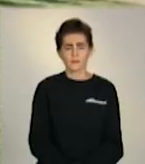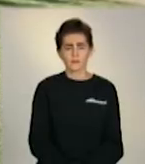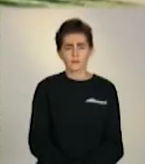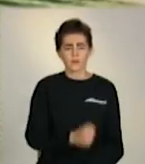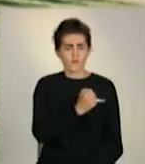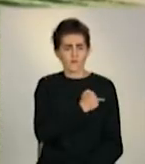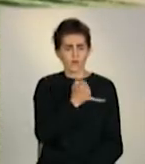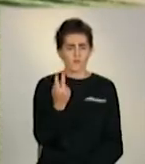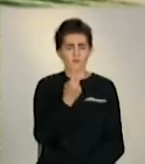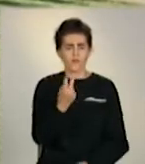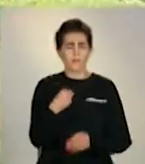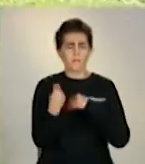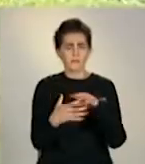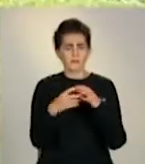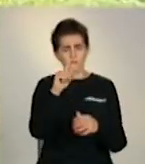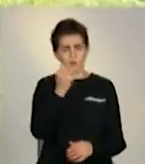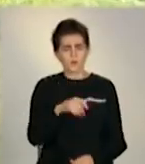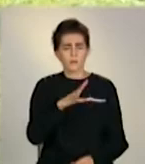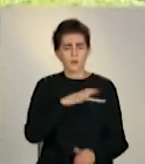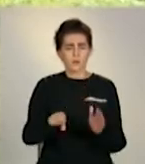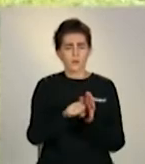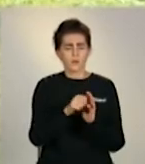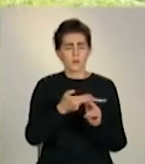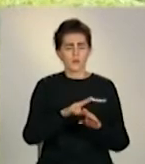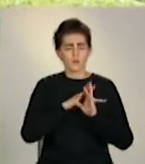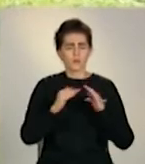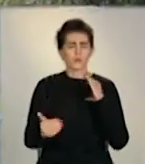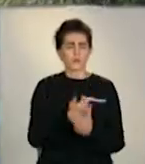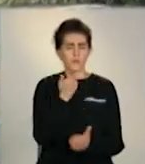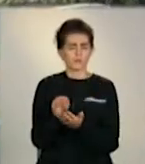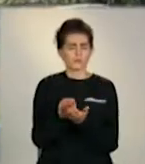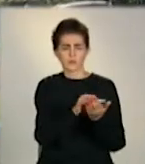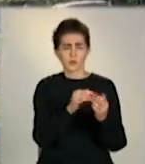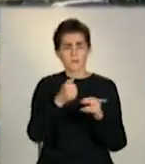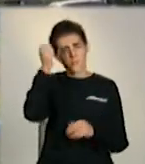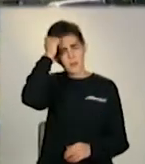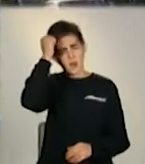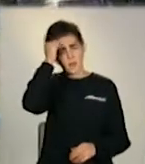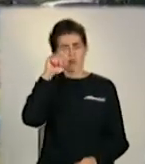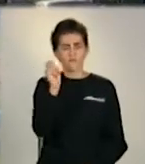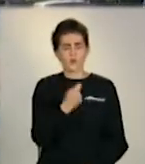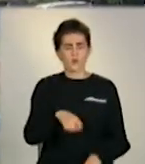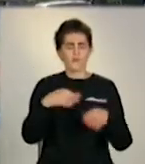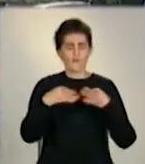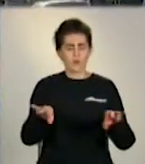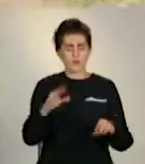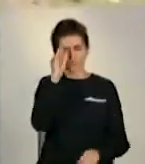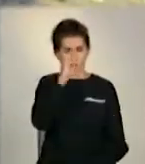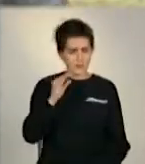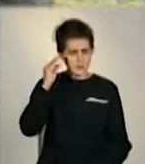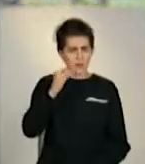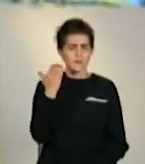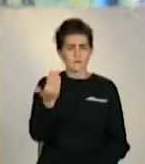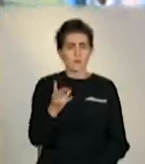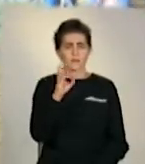Солдатів Другої світової, які загинули в боях, перепоховали біля пам'ятника воїнам-визволителям. Від десантників Збройних сил України